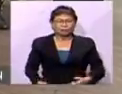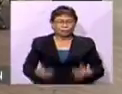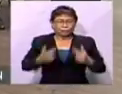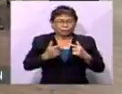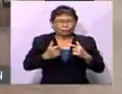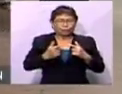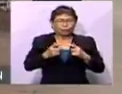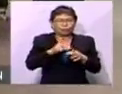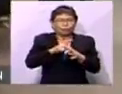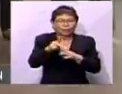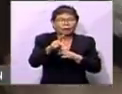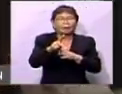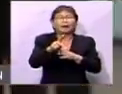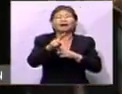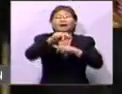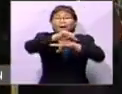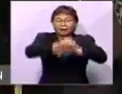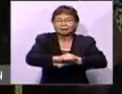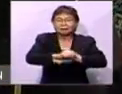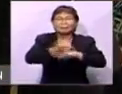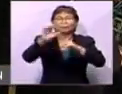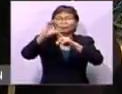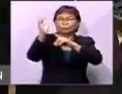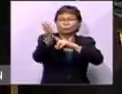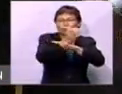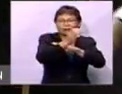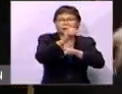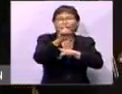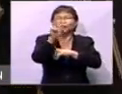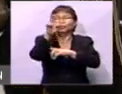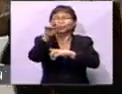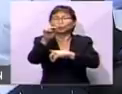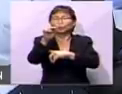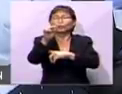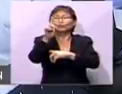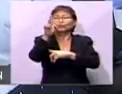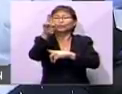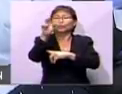adat dan budaya dusun dalam kategori berkenaan.